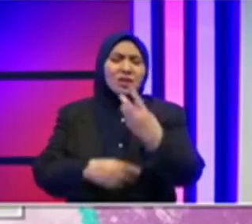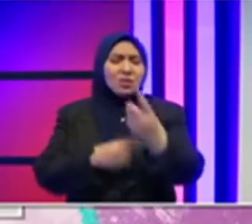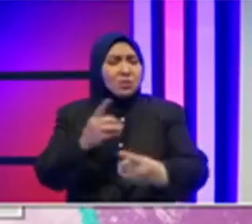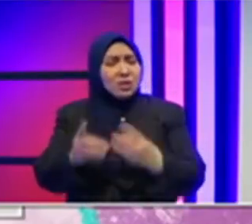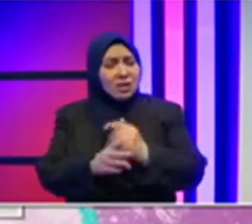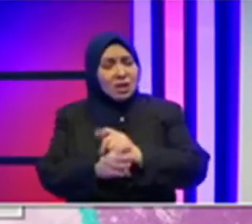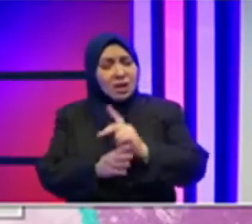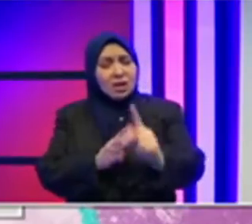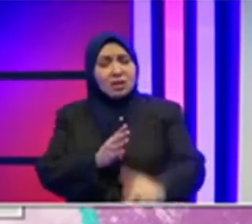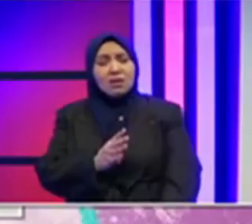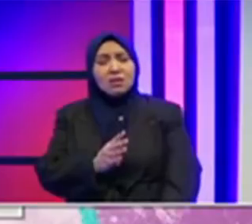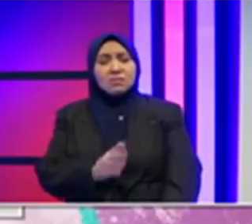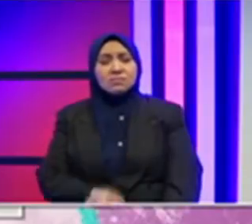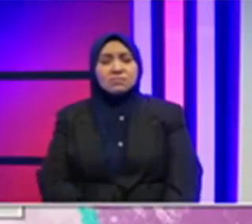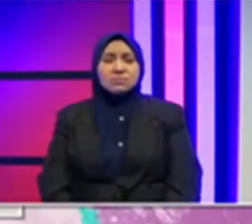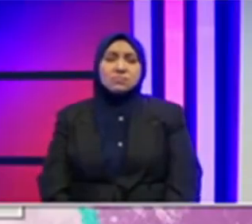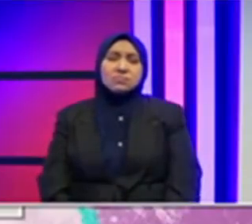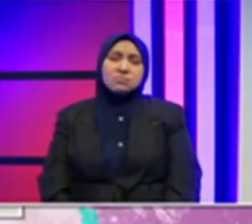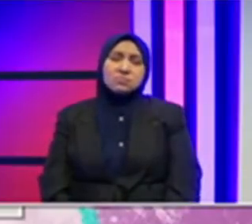والآخرة